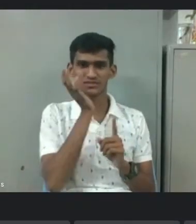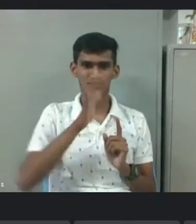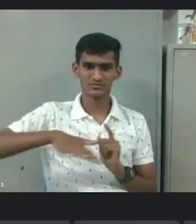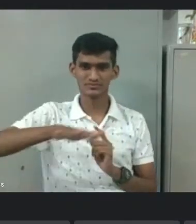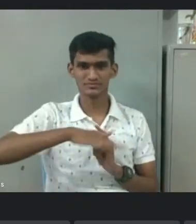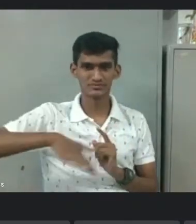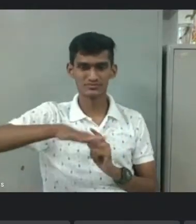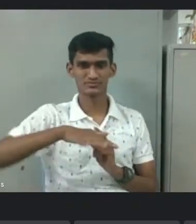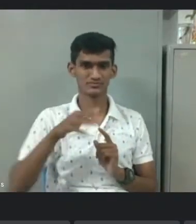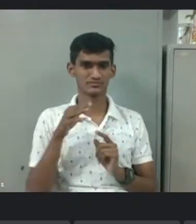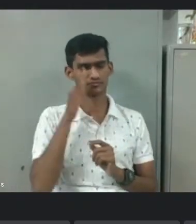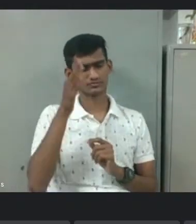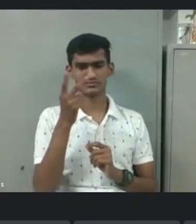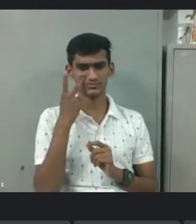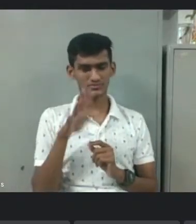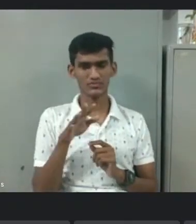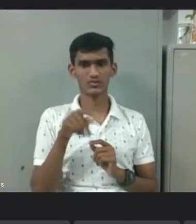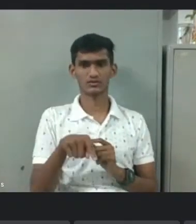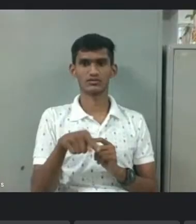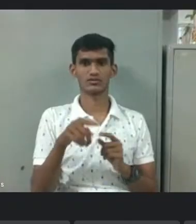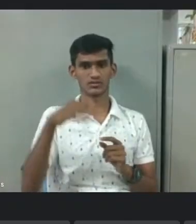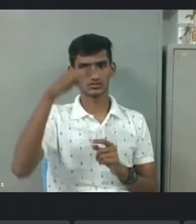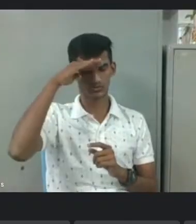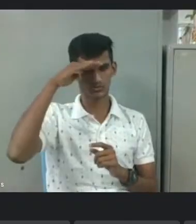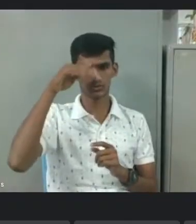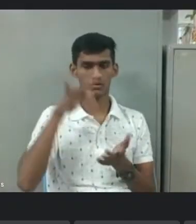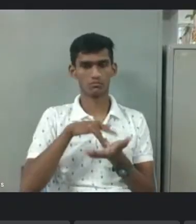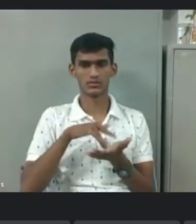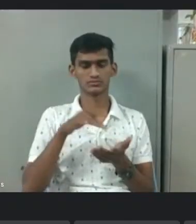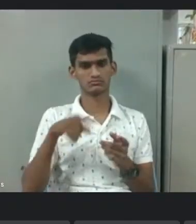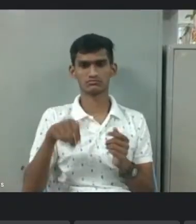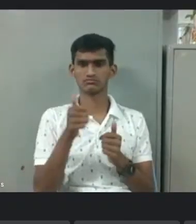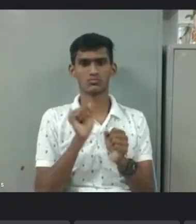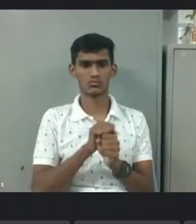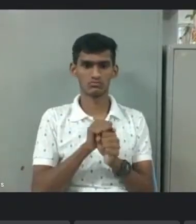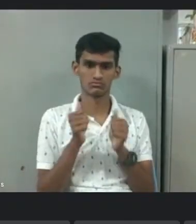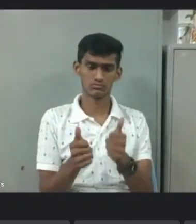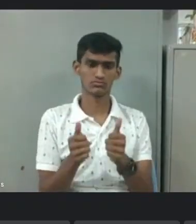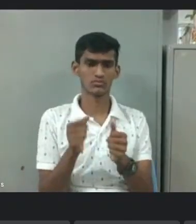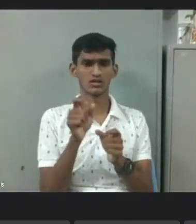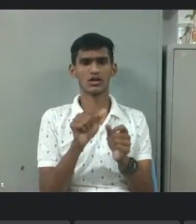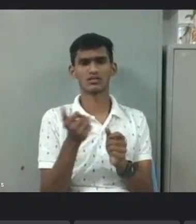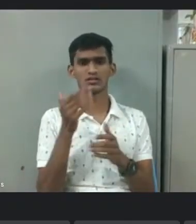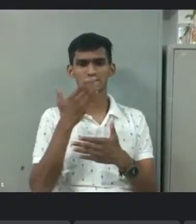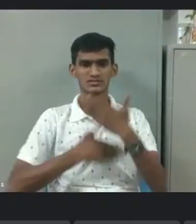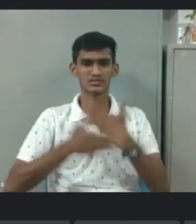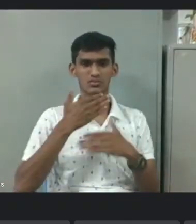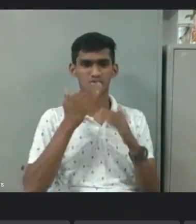കുറേ അധികം കുട്ടികൾ വളരെ നല്ല രീതിയിൽ അവരത് നടത്തിക്കൊണ്ട് പോകുന്നുണ്ട്. അപ്പൊ അങ്ങനെയുള്ള സ്കൂളുകൾ തുടങ്ങിയാൽ കുറെ കുട്ടികൾക്ക്